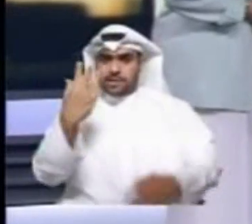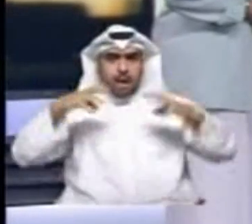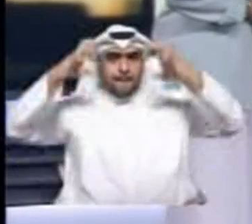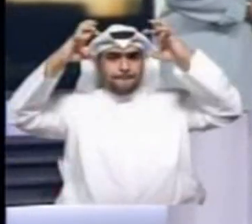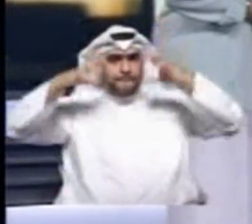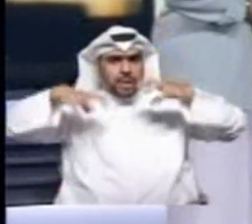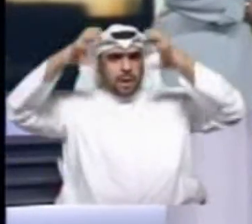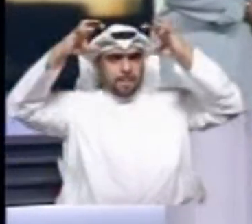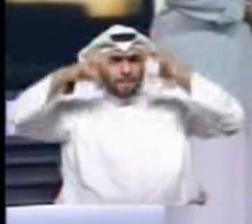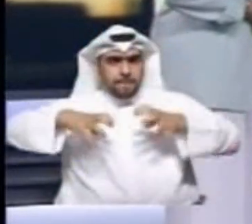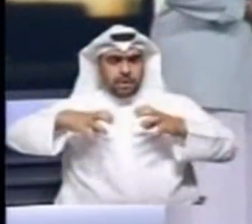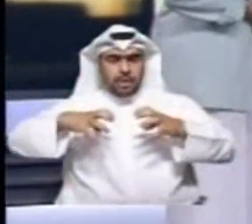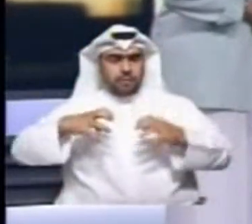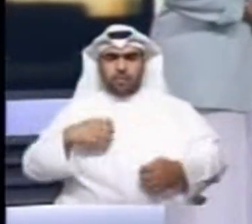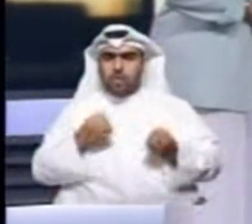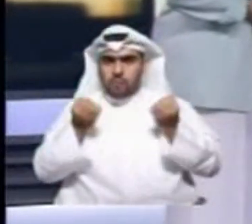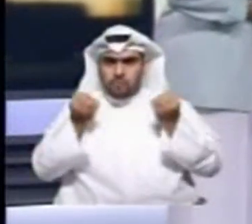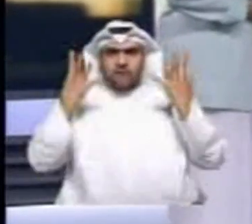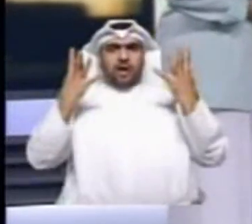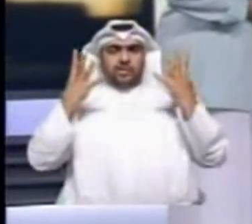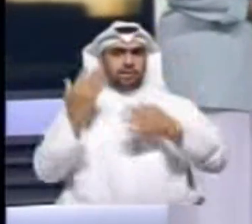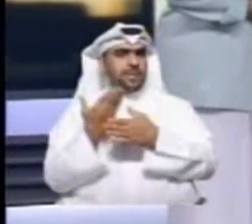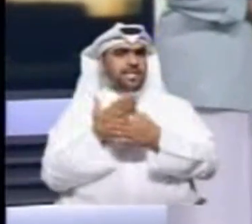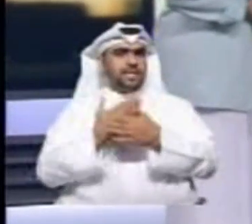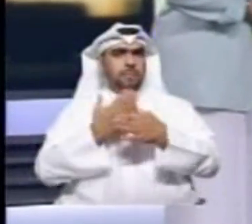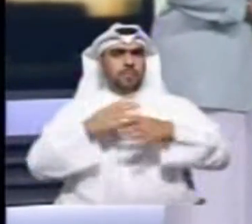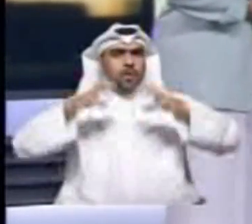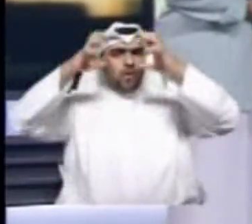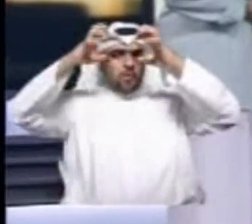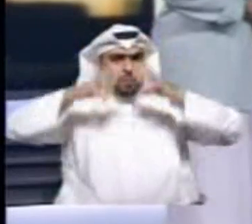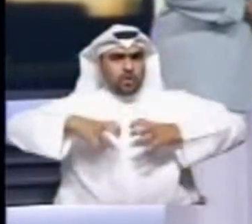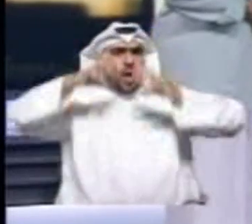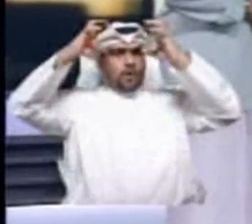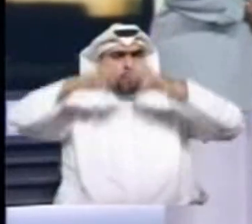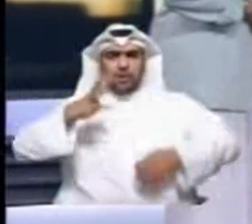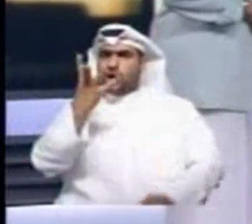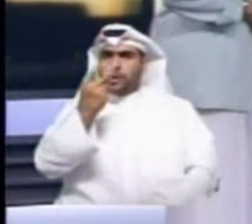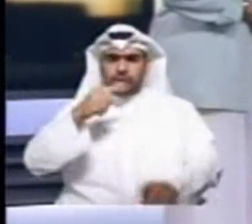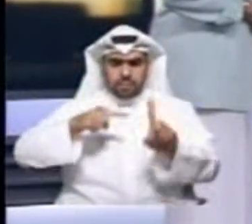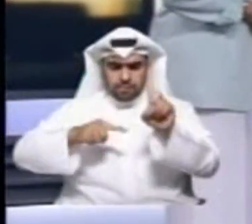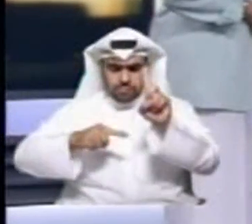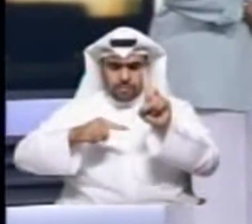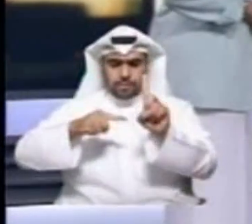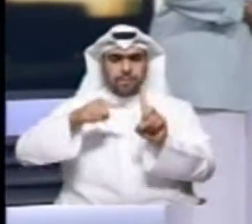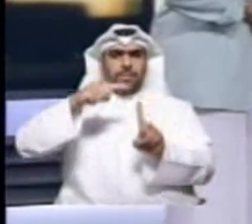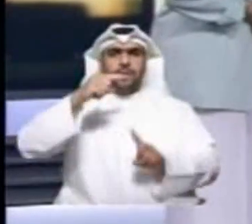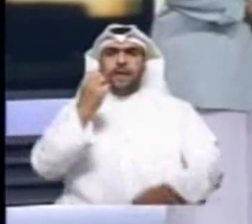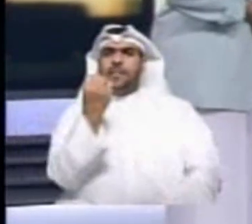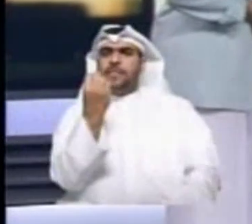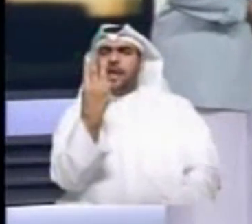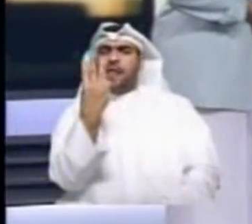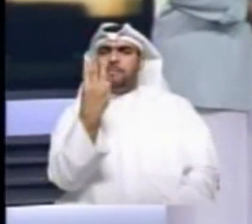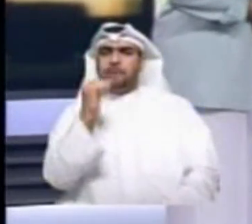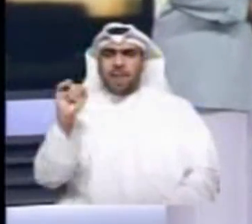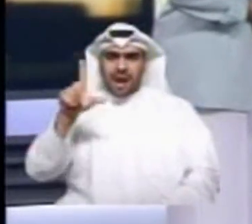عالية. عالية. حتى لو أخذنا المقارنة الساعية واليومية كميات وصلت إلى 300 خلال يوم واحد. واحد خلال يوم، هذا الشيء مو طبيعي طبعا. نعم. كان وهذا ان شاء الله راح